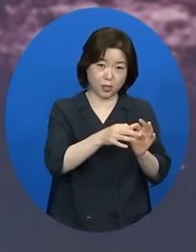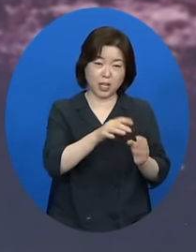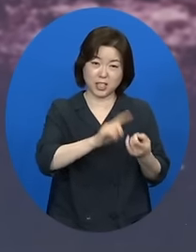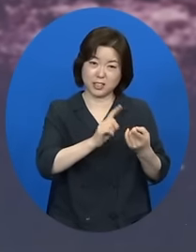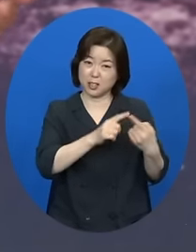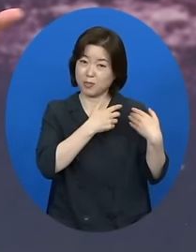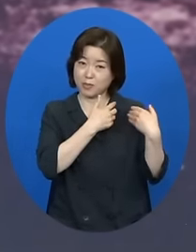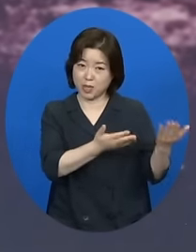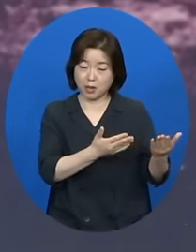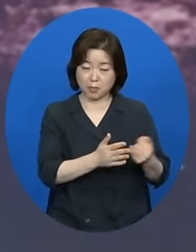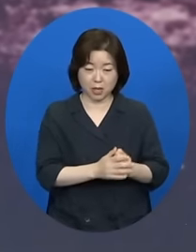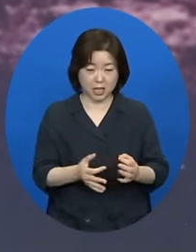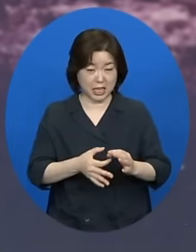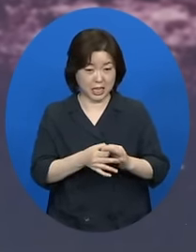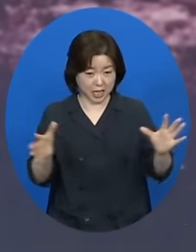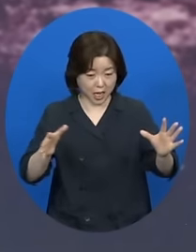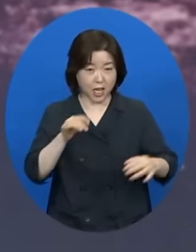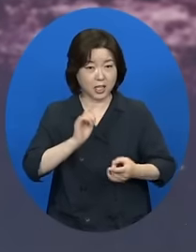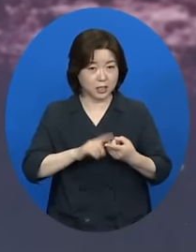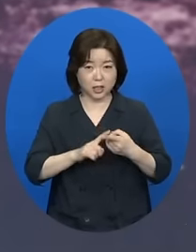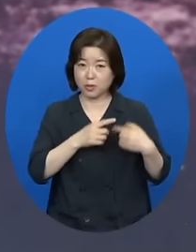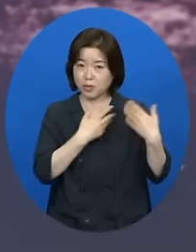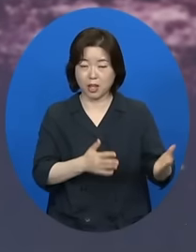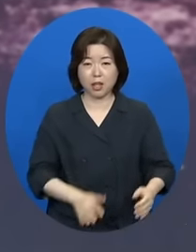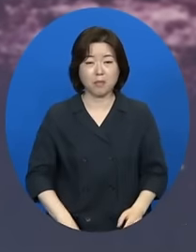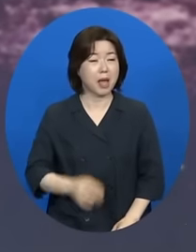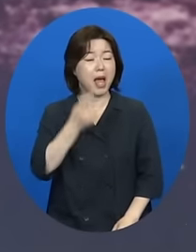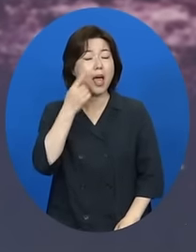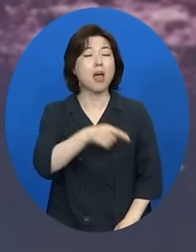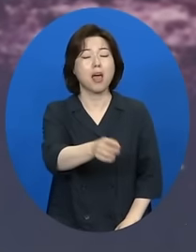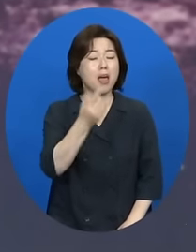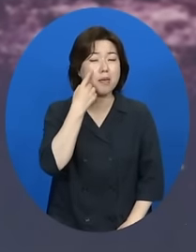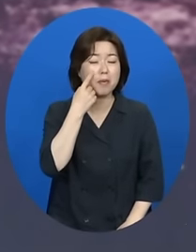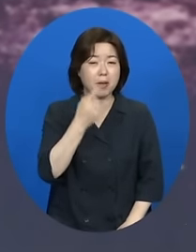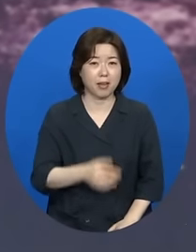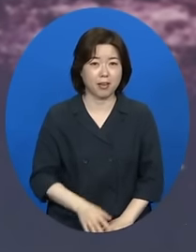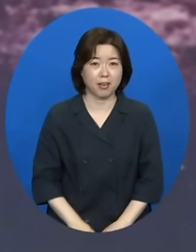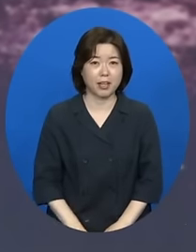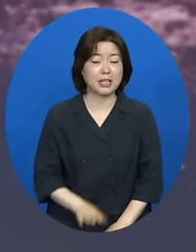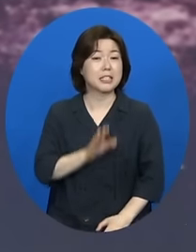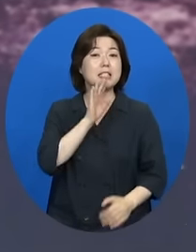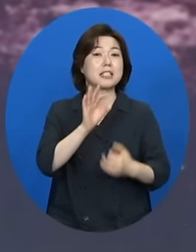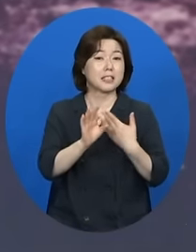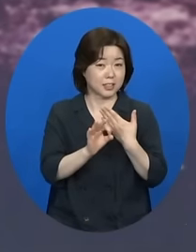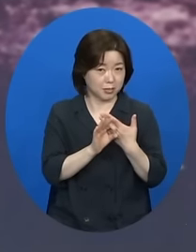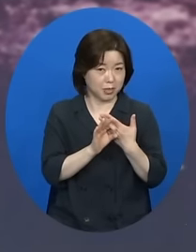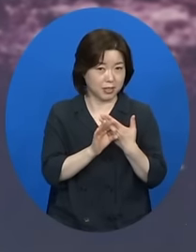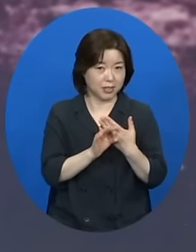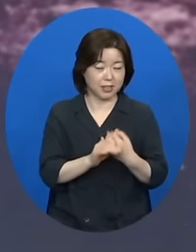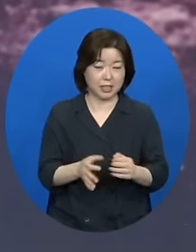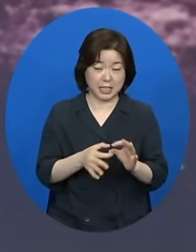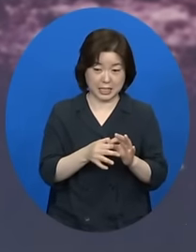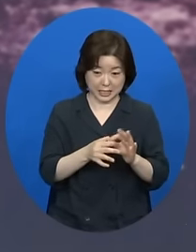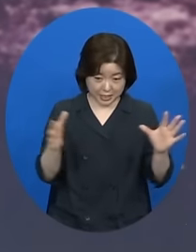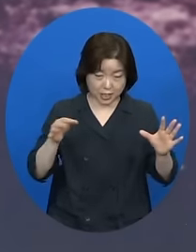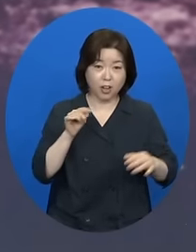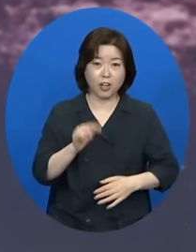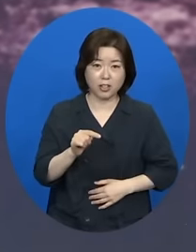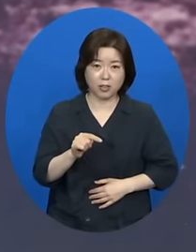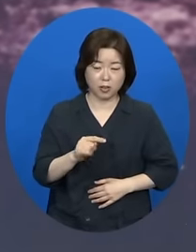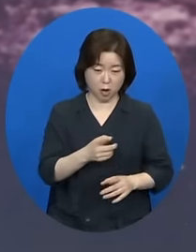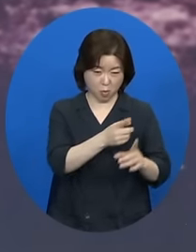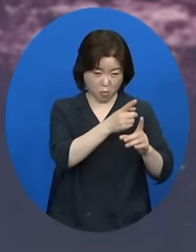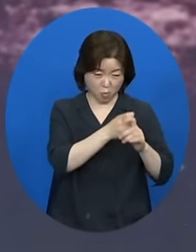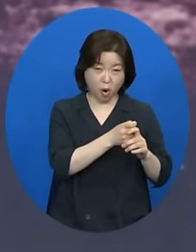있겠습니까? 끊어진 관계 그냥 둘 수 있겠냐고요. 한번 해보세요. 어떻게 될지. 그러면 끊어진 관계,